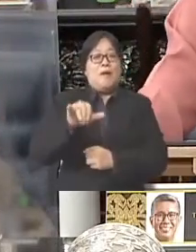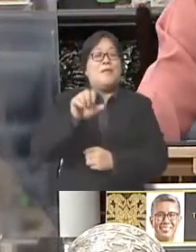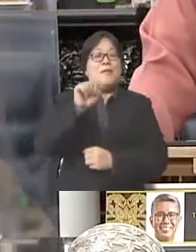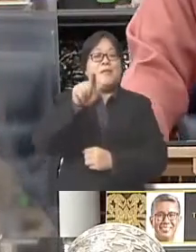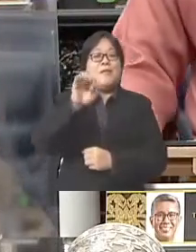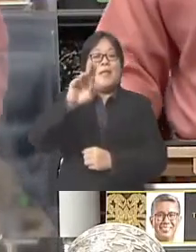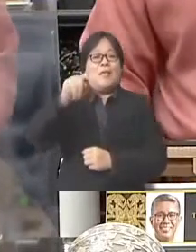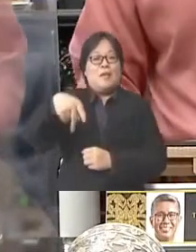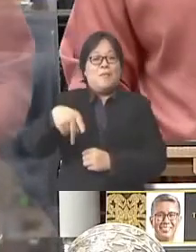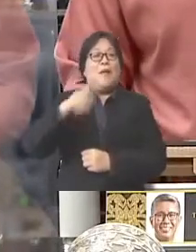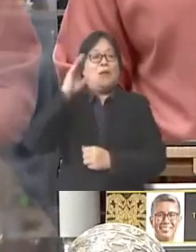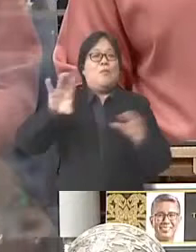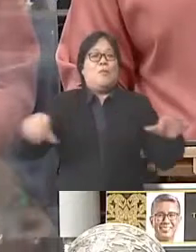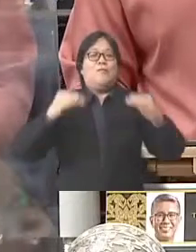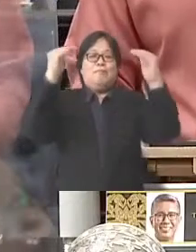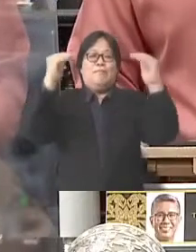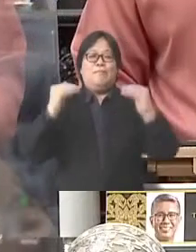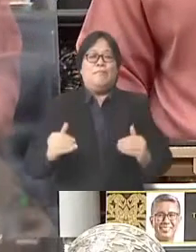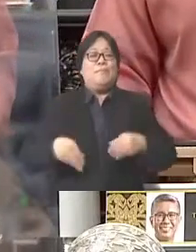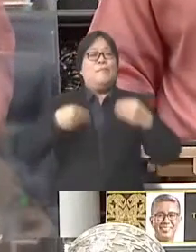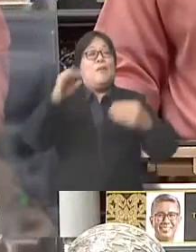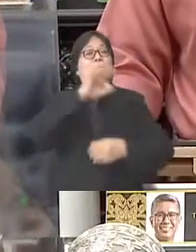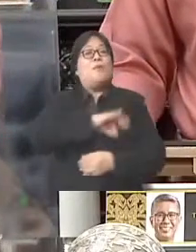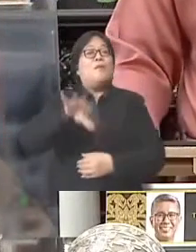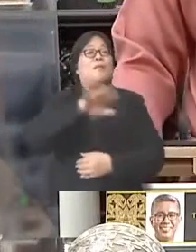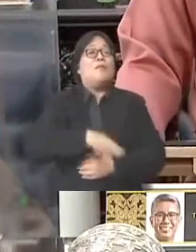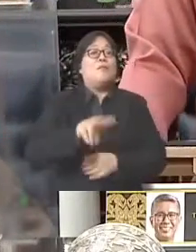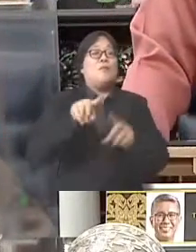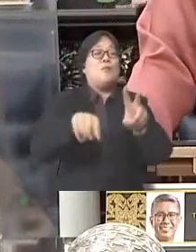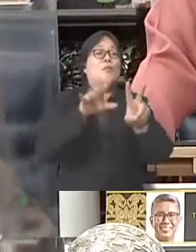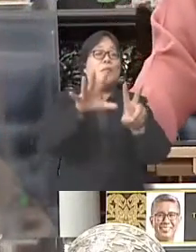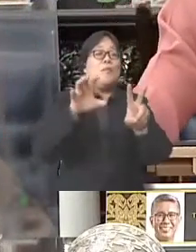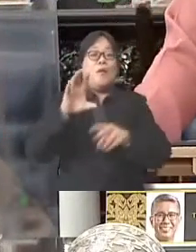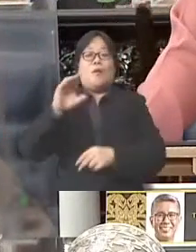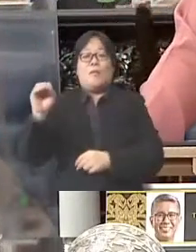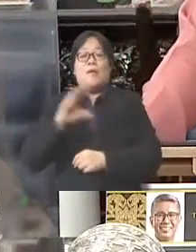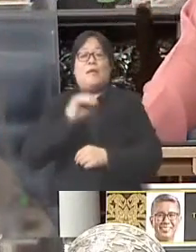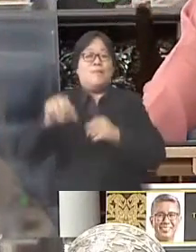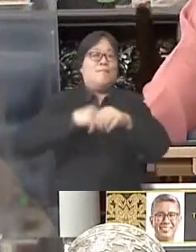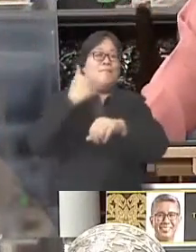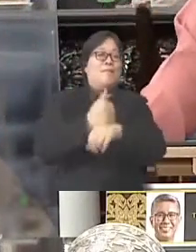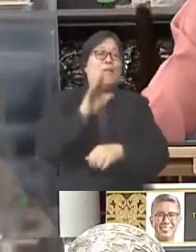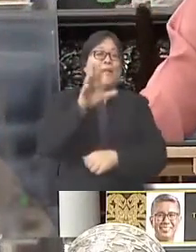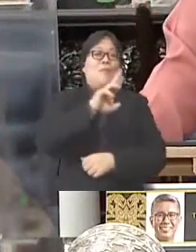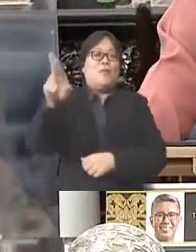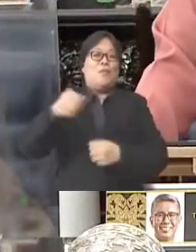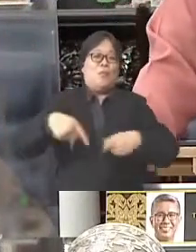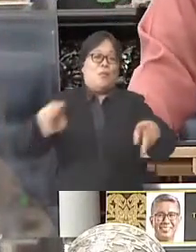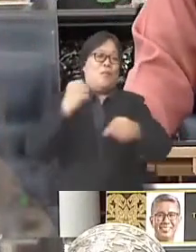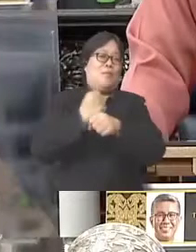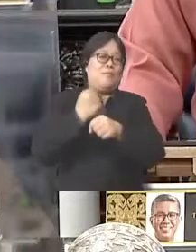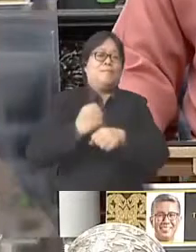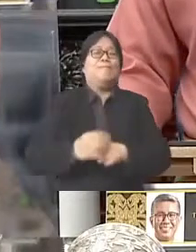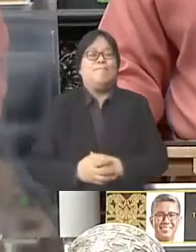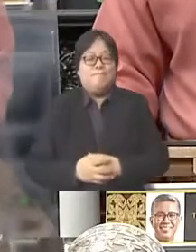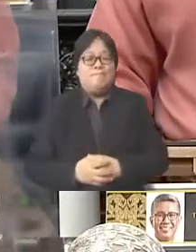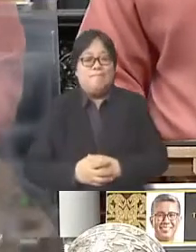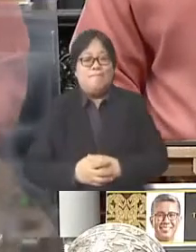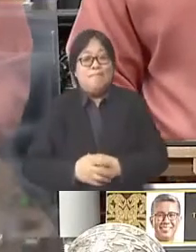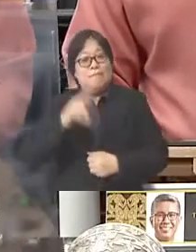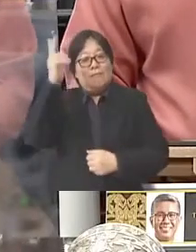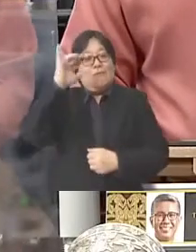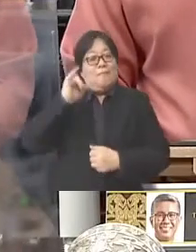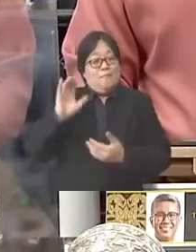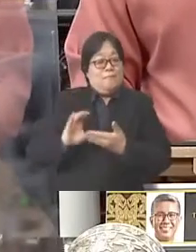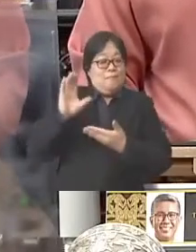akan dilaksanakan secara berpasang untuk memberi manfaat kepada lebih 2.500 Serikat dan mewujudkan 5000 peluang pekerjaan ta janjo